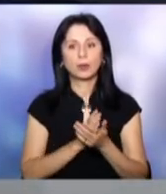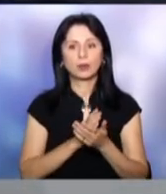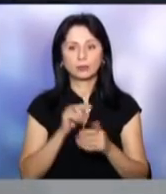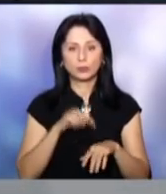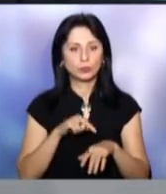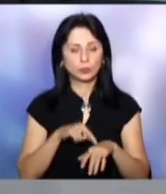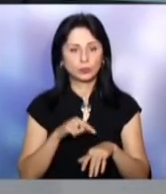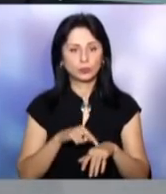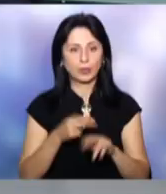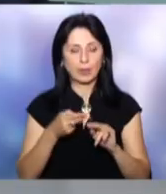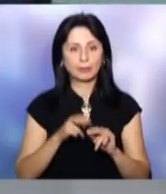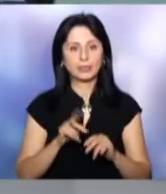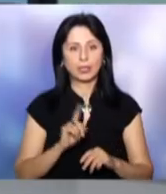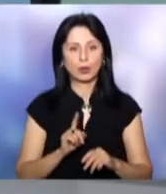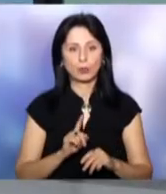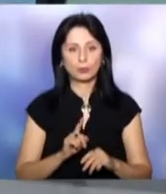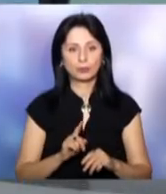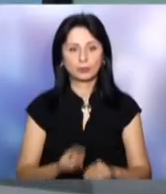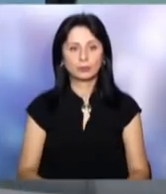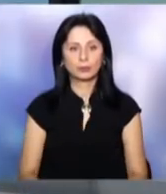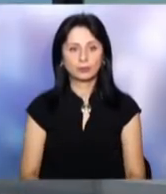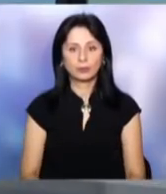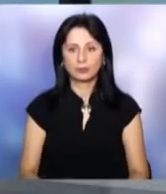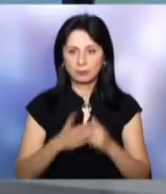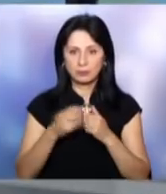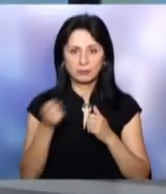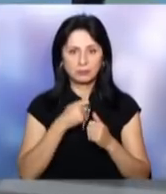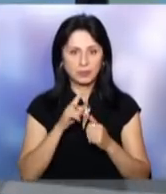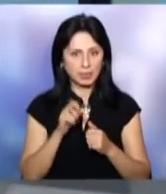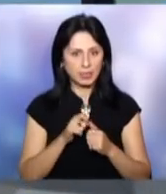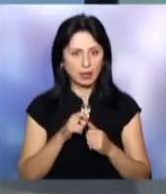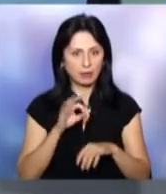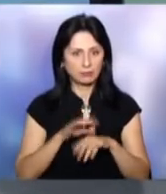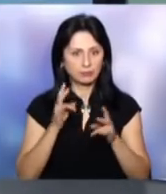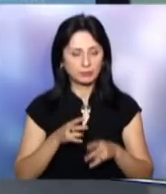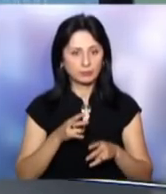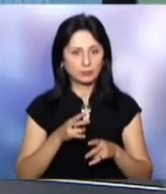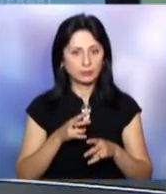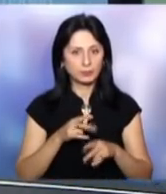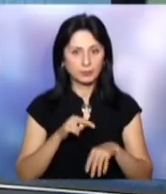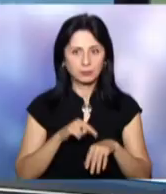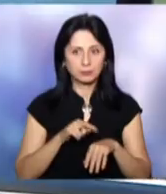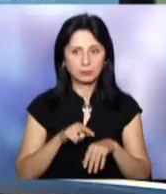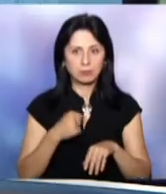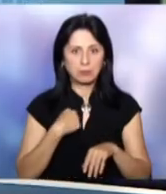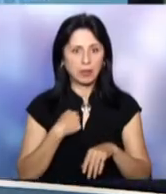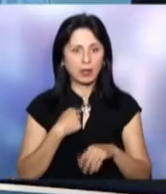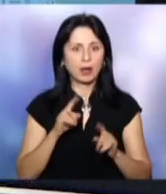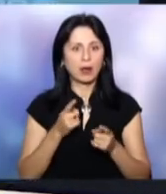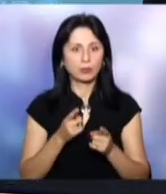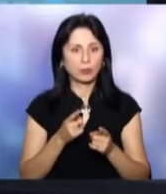განცდა იმისა, რომ დაიჩაგრა, ადამიანს აქვს განცდა იმისა, რომ ანეს არ